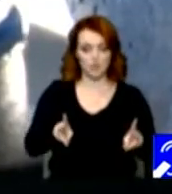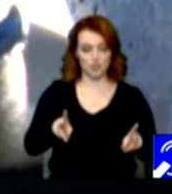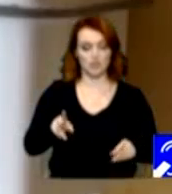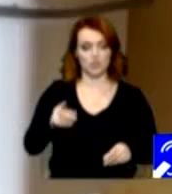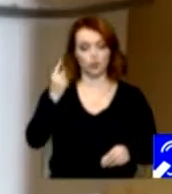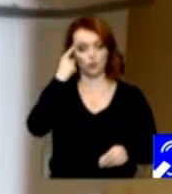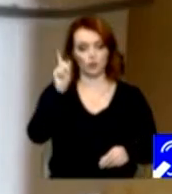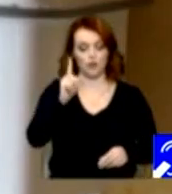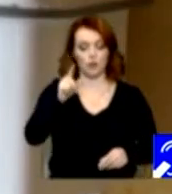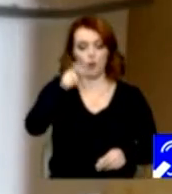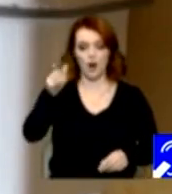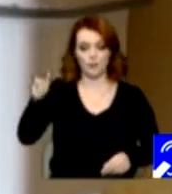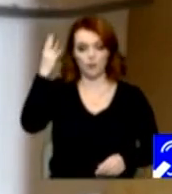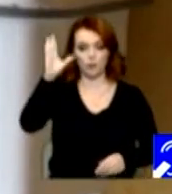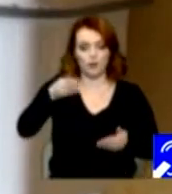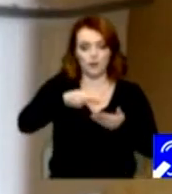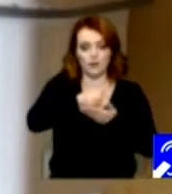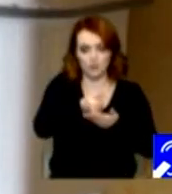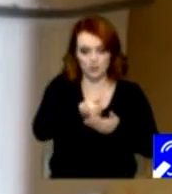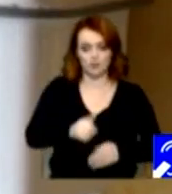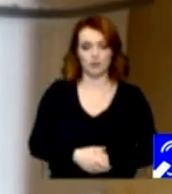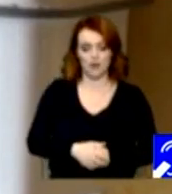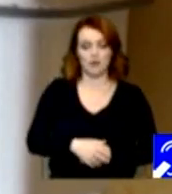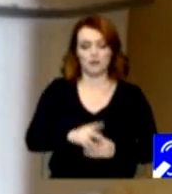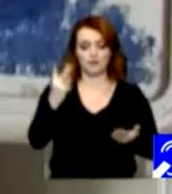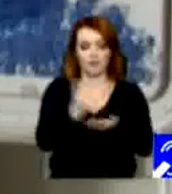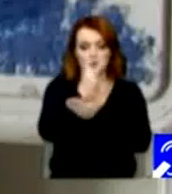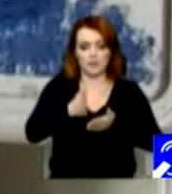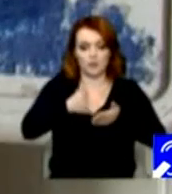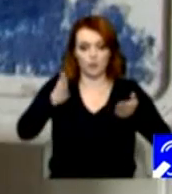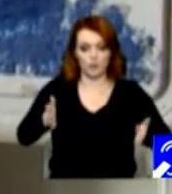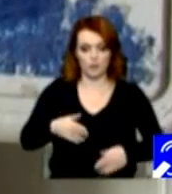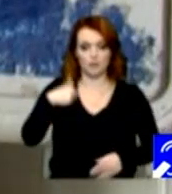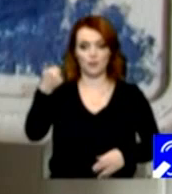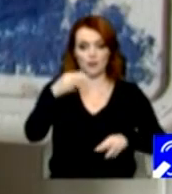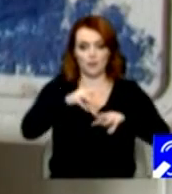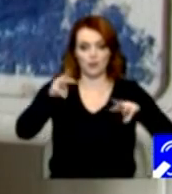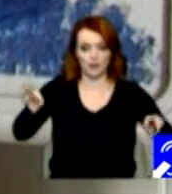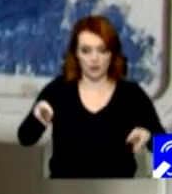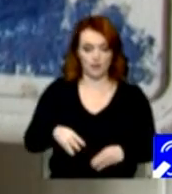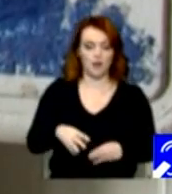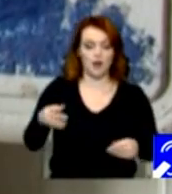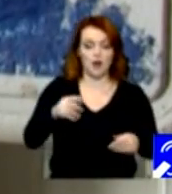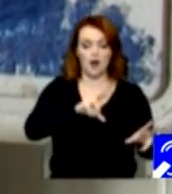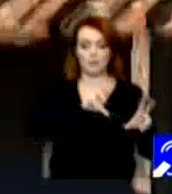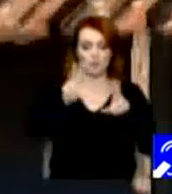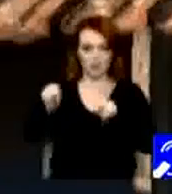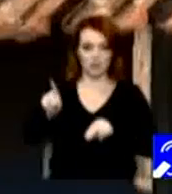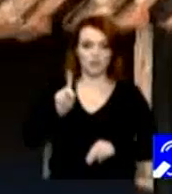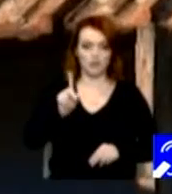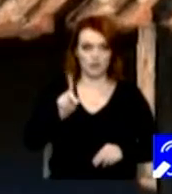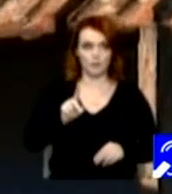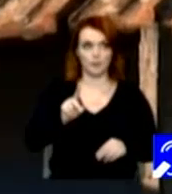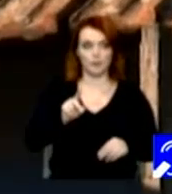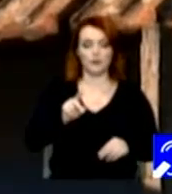cetățenii Republicii Moldova vor achita un tarif dublu premierul Natalia gavriliță a dat de înțeles că un metru cub de gaze naturale